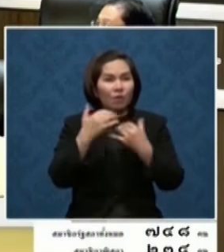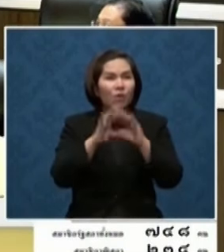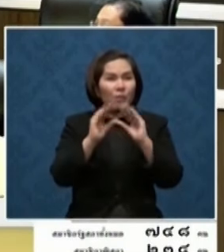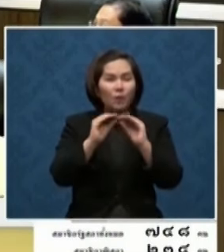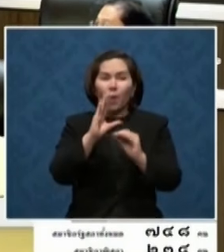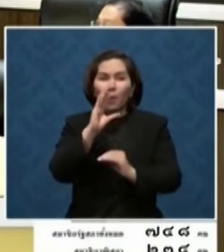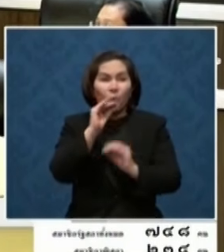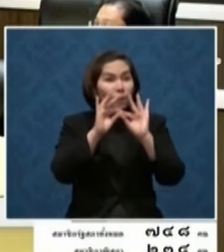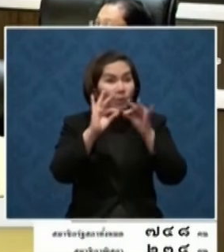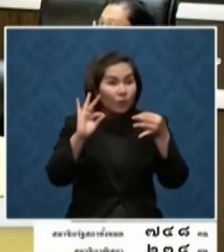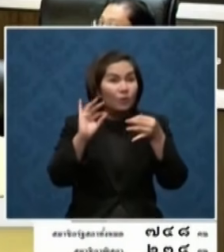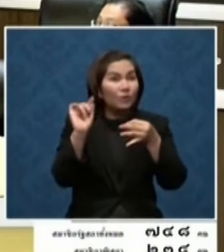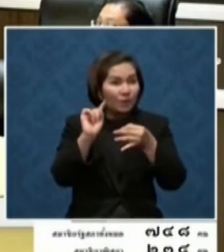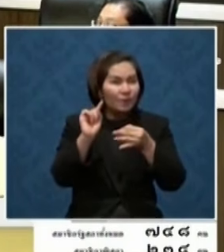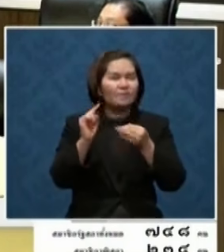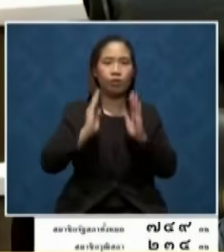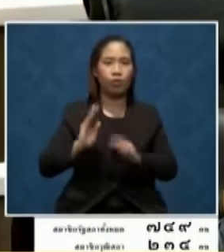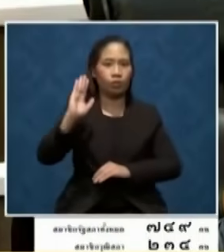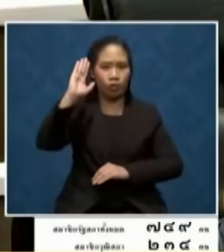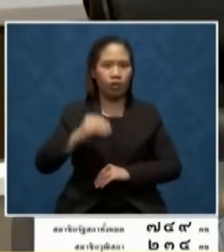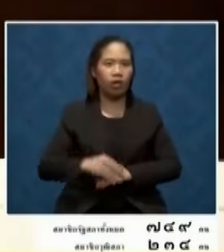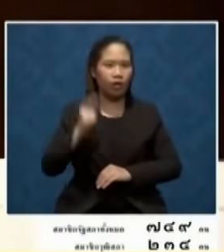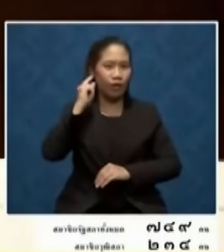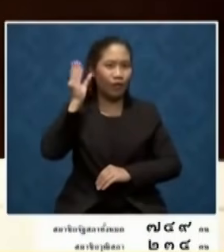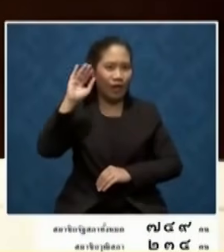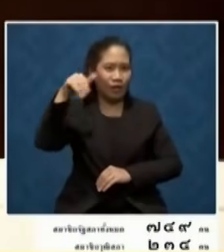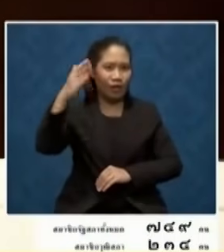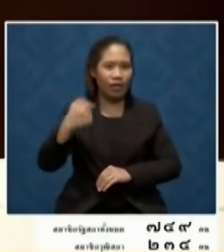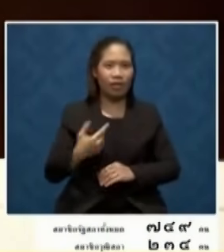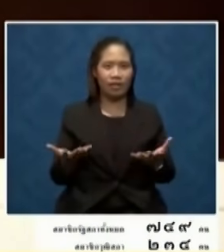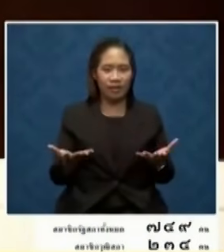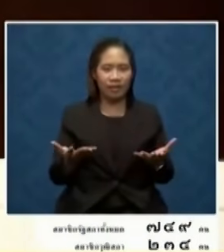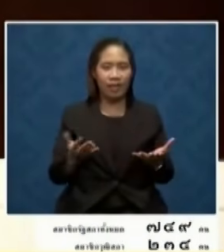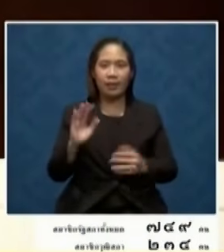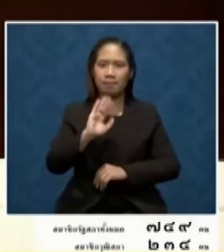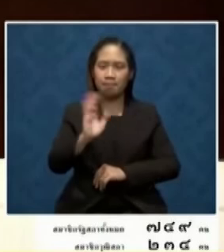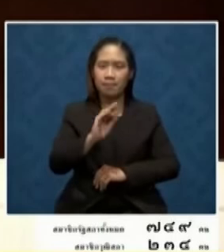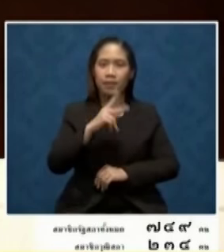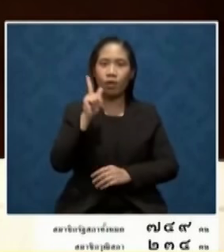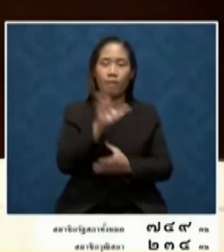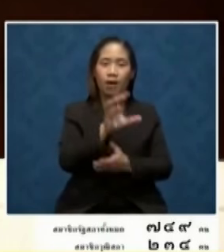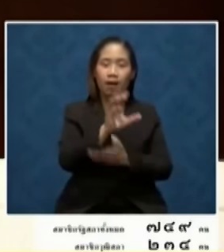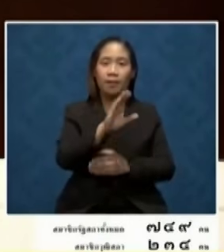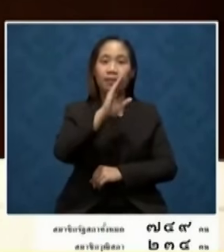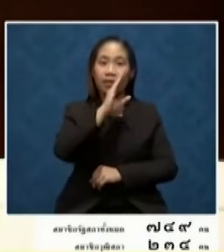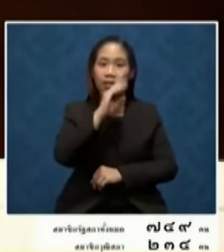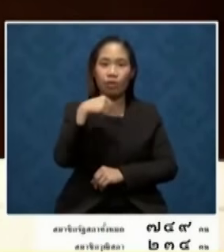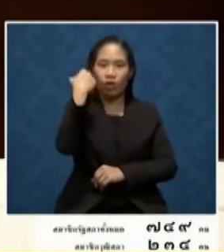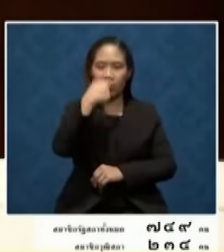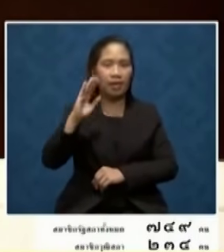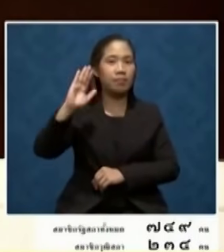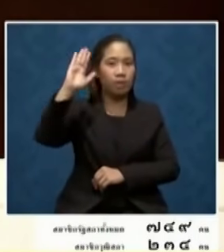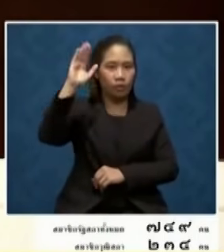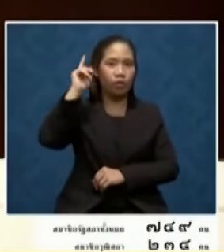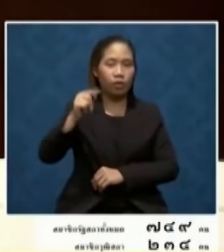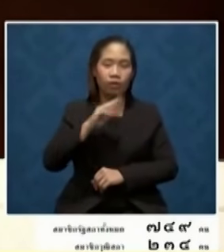ความเคลื่อนไหวคือจริงๆหลายท่านก็คงได้รับทั้งไลน์ทั้งอะไรเนี่ยแหละค่ะเราก็จับตาดูกันว่าอ้าวแล้วจะเกิดการลุกออกมาจากสภาเพ